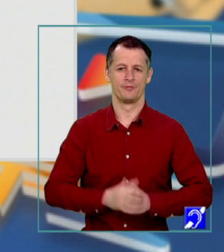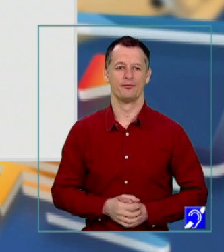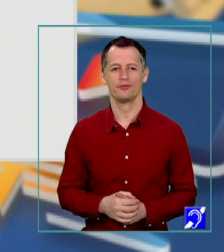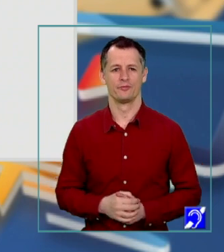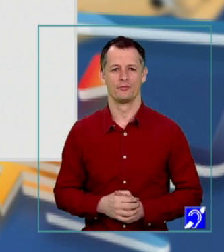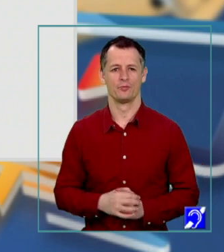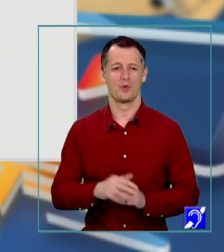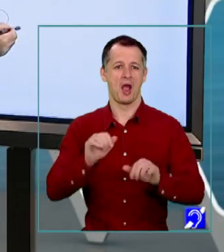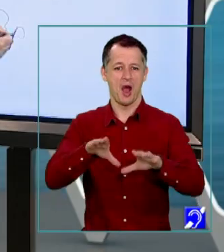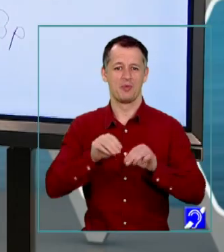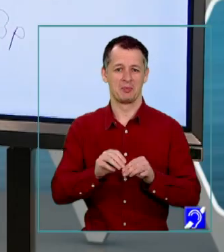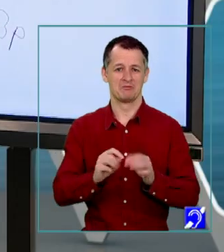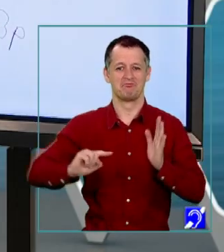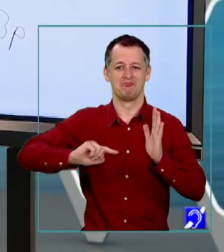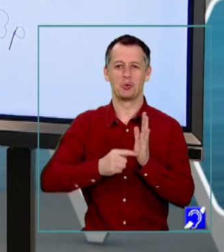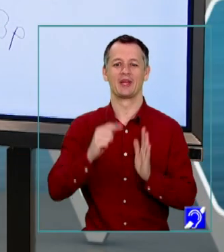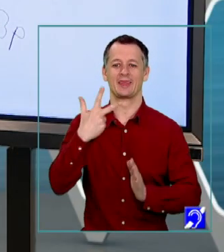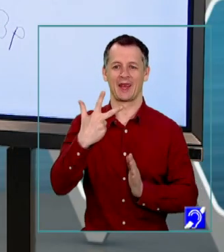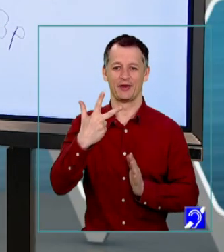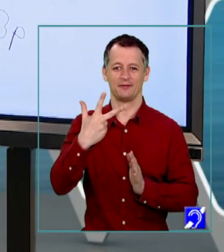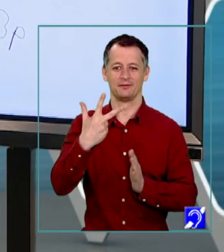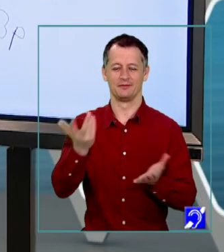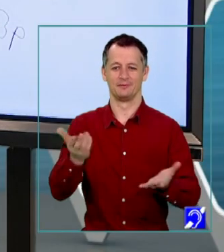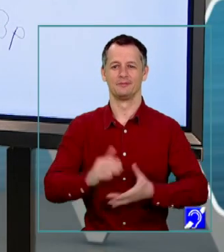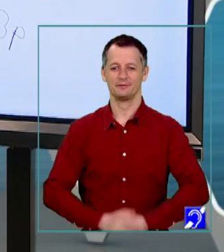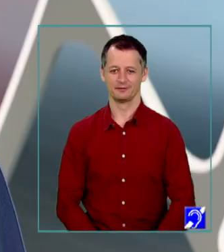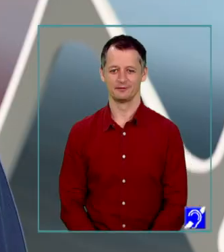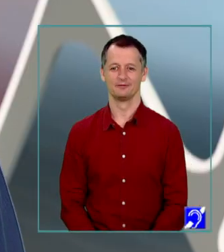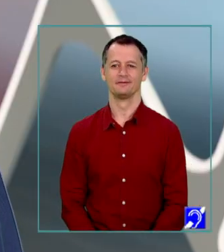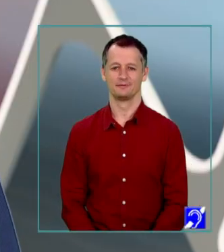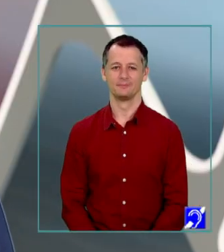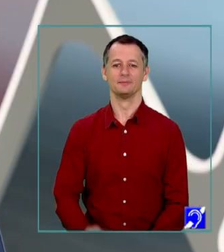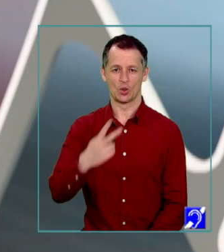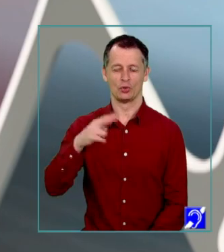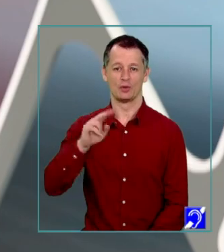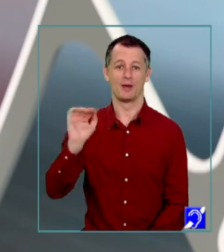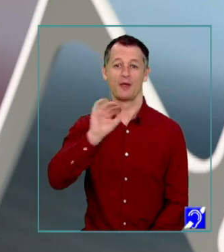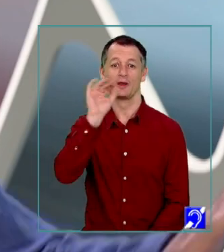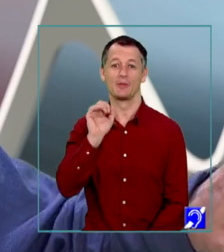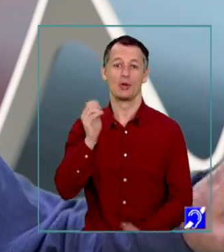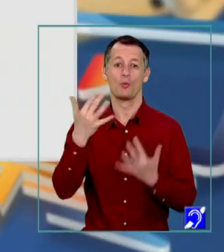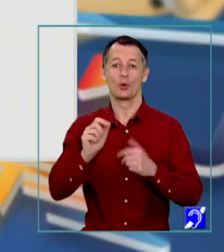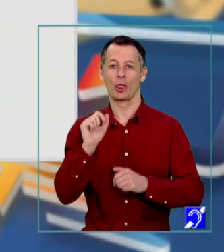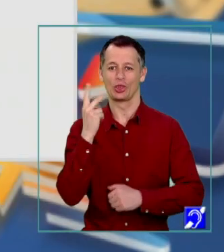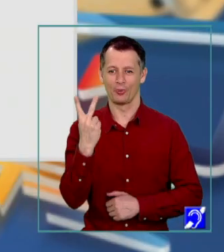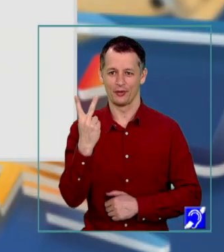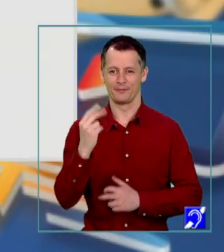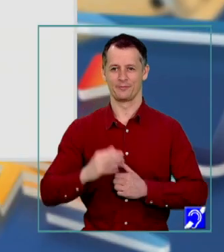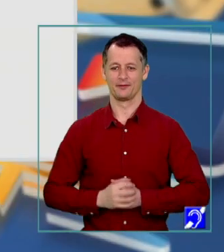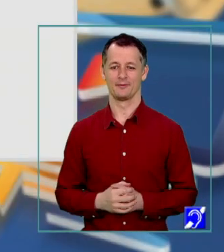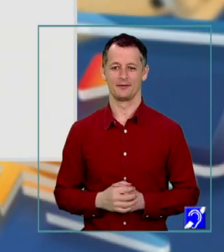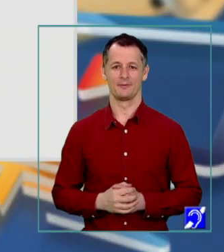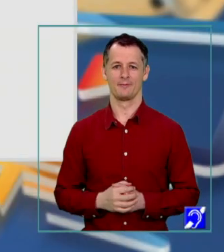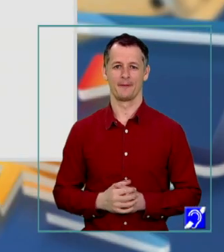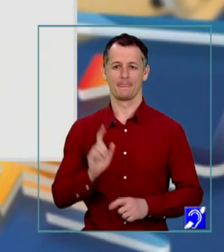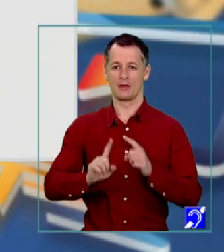primit 3 puncte. Mergem mai departe la întrebarea numărul 2. Întrebarea numărul 2,